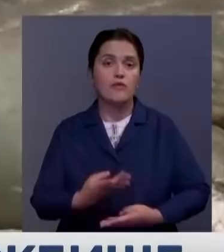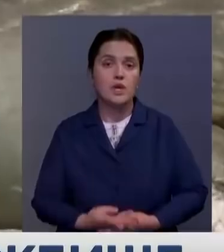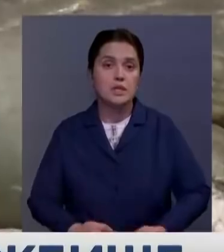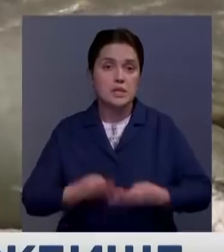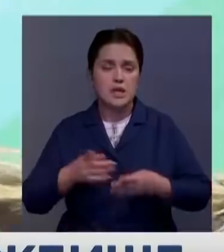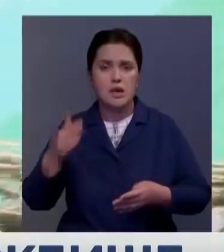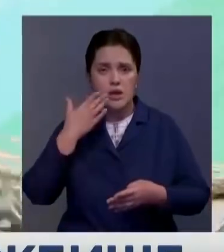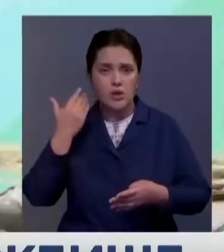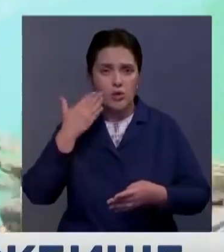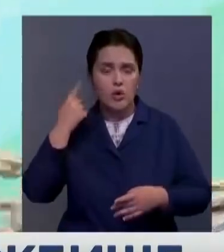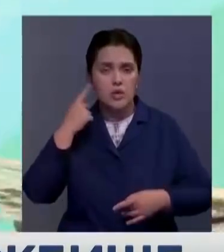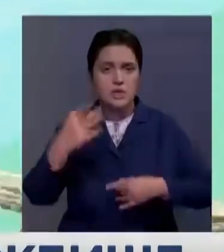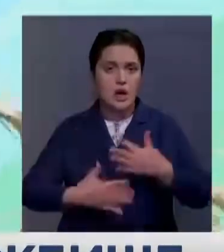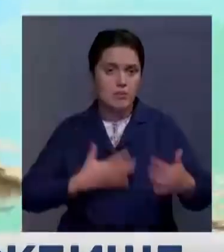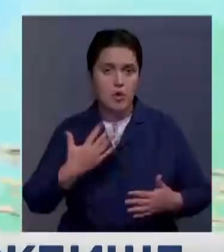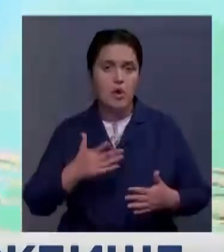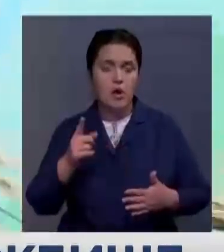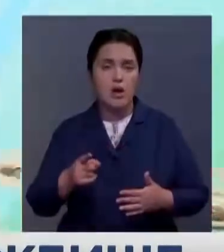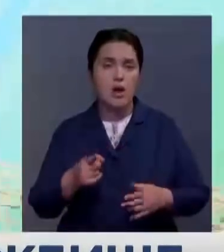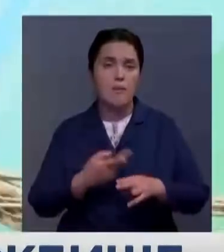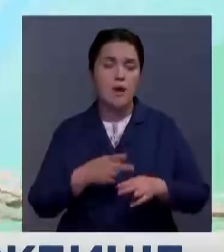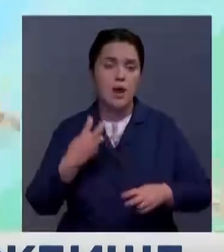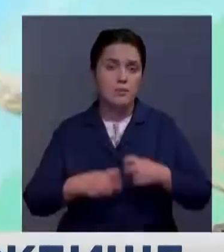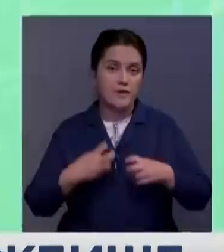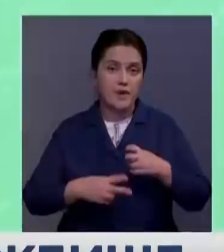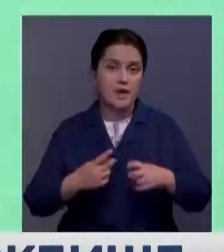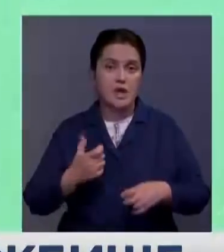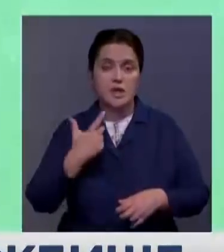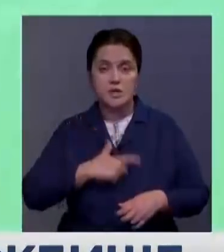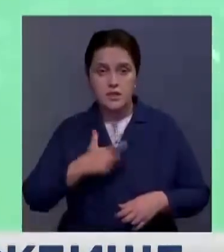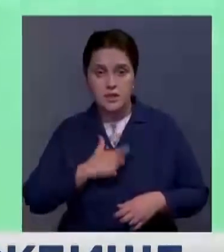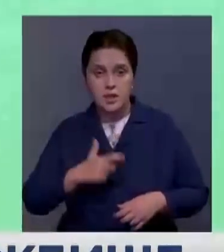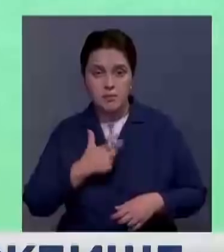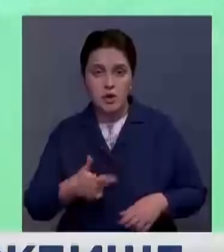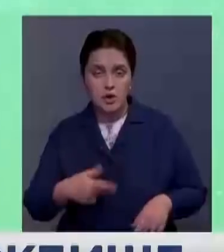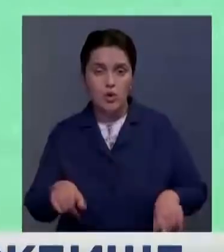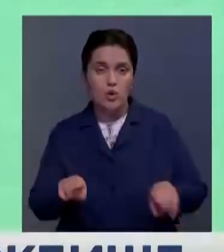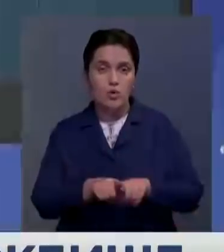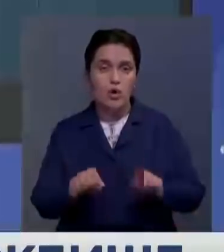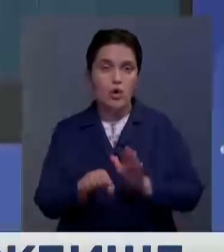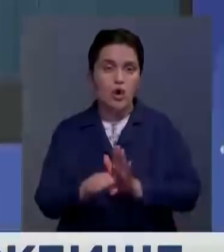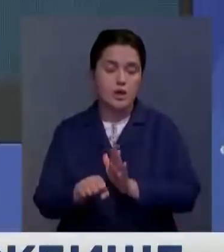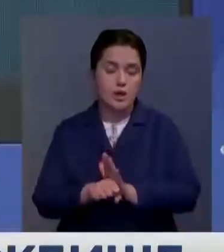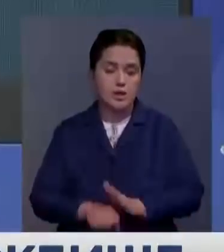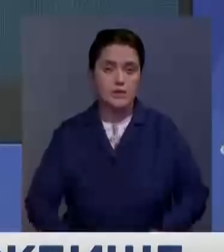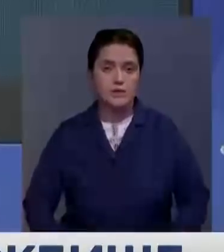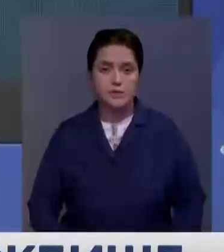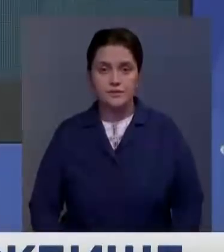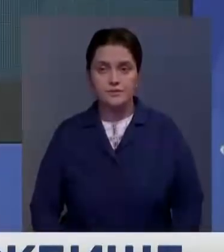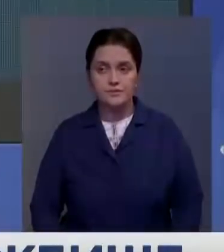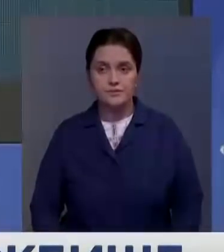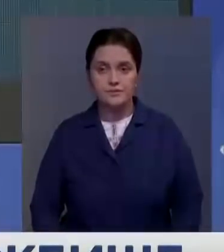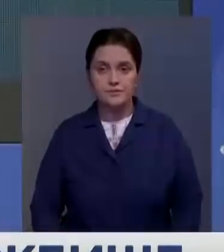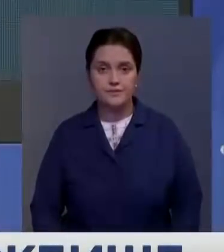легко запутываются в них и носят их обрывки на себе, что впоследствии также приводит к летальному исходу. Местное население